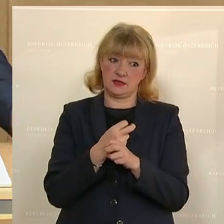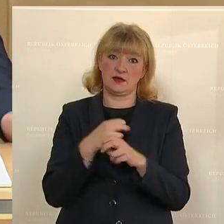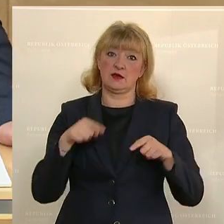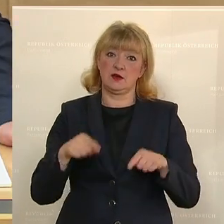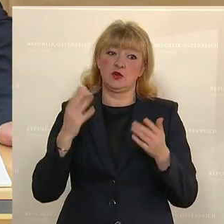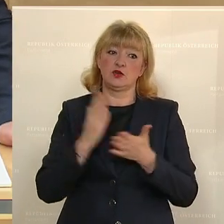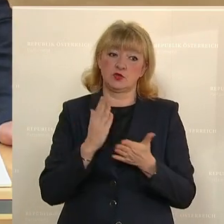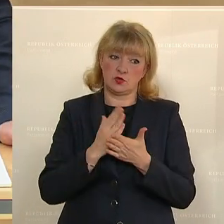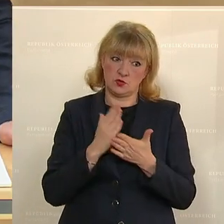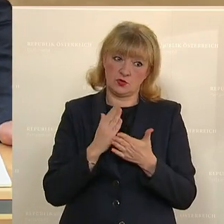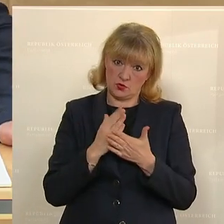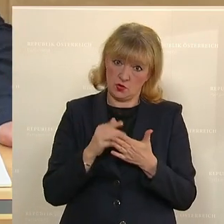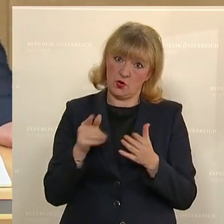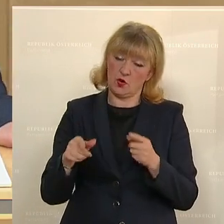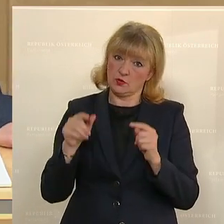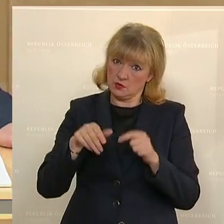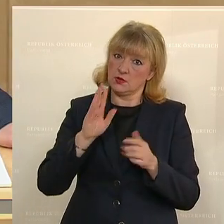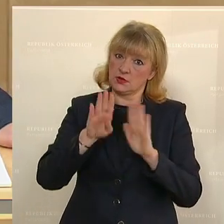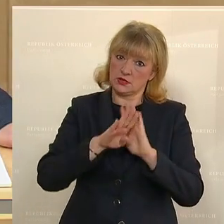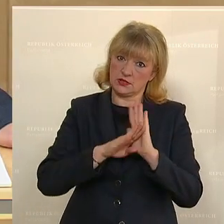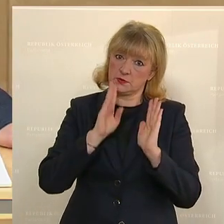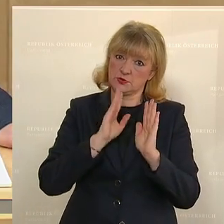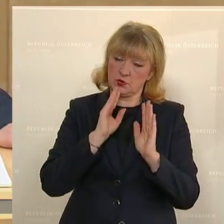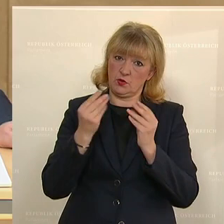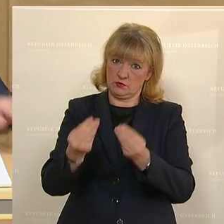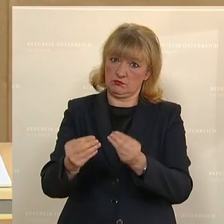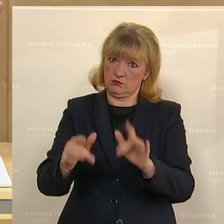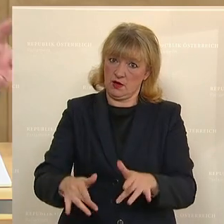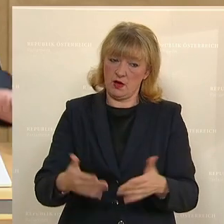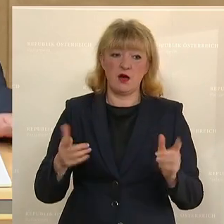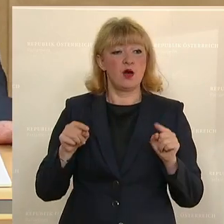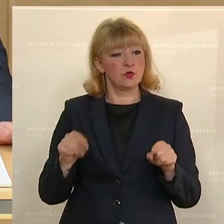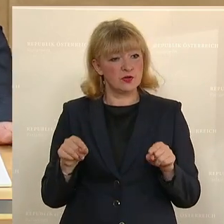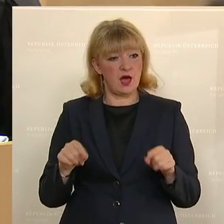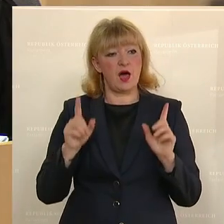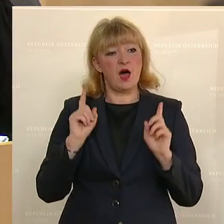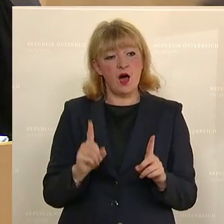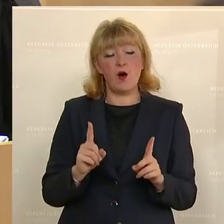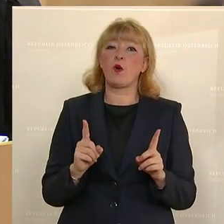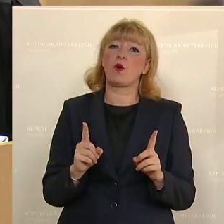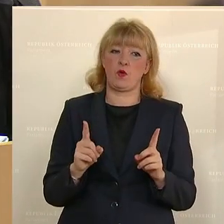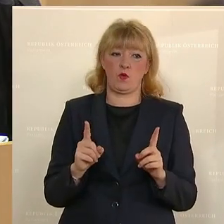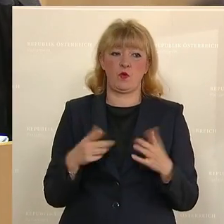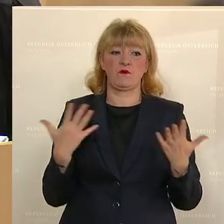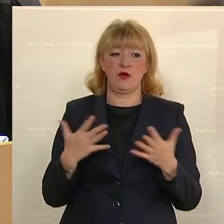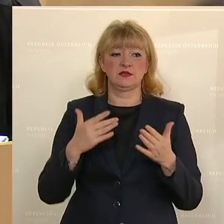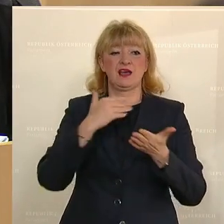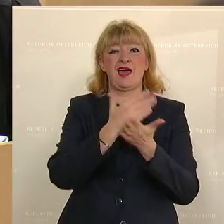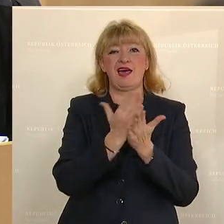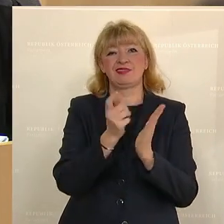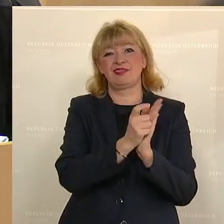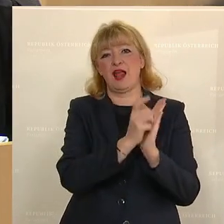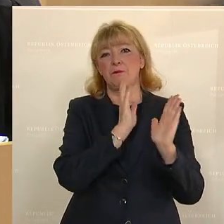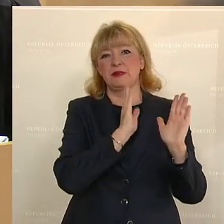bereits Pensionsansprüche aus den gesetzlichen Pensionsversicherungen haben. Und darum ist halt auch entsprechend der Anteil der